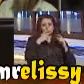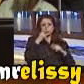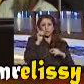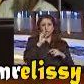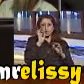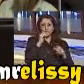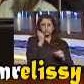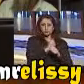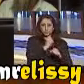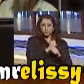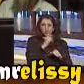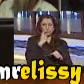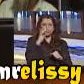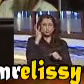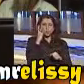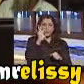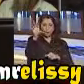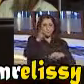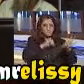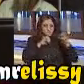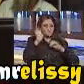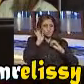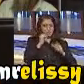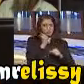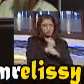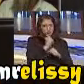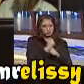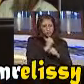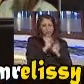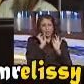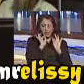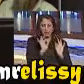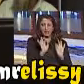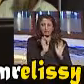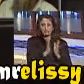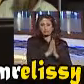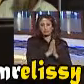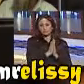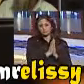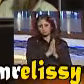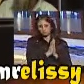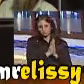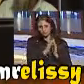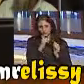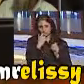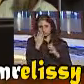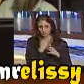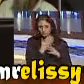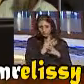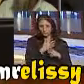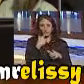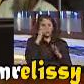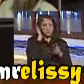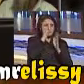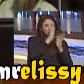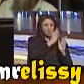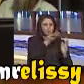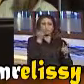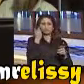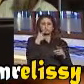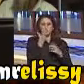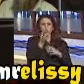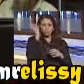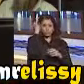لعدد من القوى السياسية استغلت إحباط الشباب، وتم توجيه الشباب هذا التوجيه العنيف ليشارك في هذا الأمر الذي